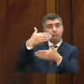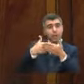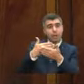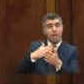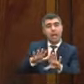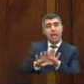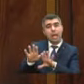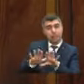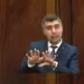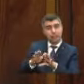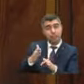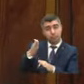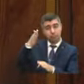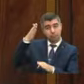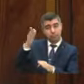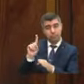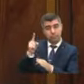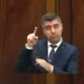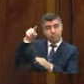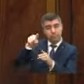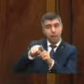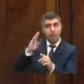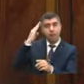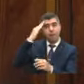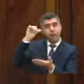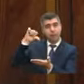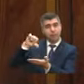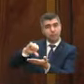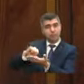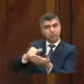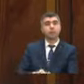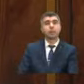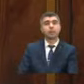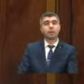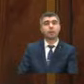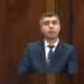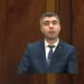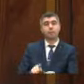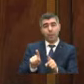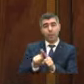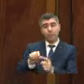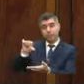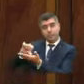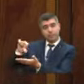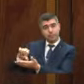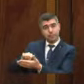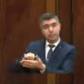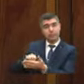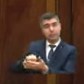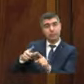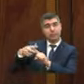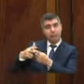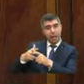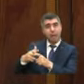ودابا غادي يمشي لفاس، أكادير غير خصو شوية الوقت، ولكن تعلم هذه المناطق الصناعية وهذه